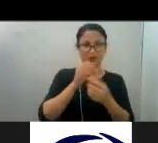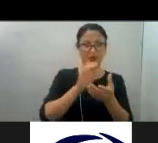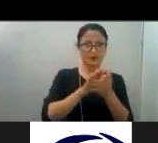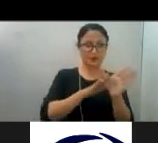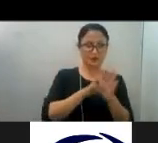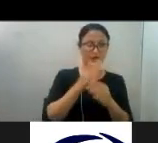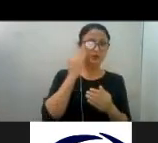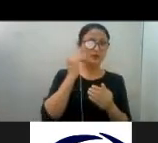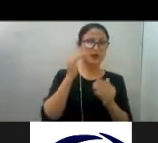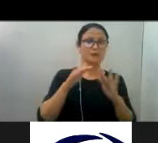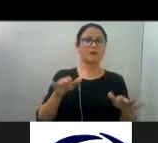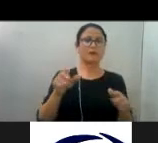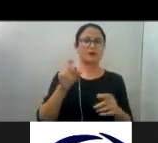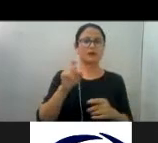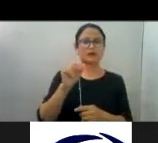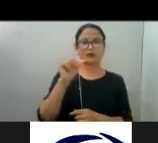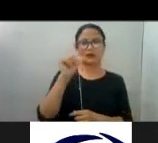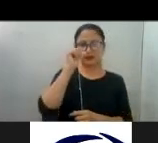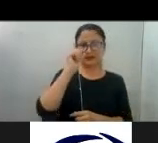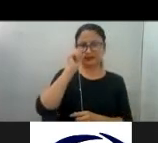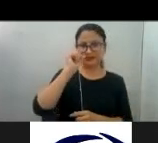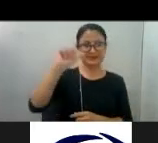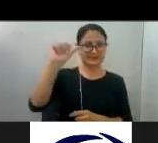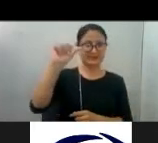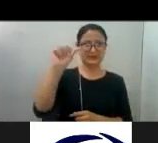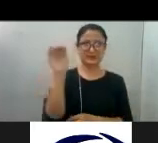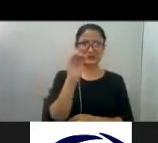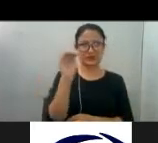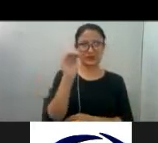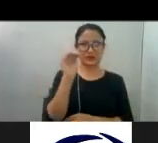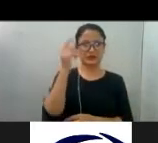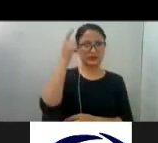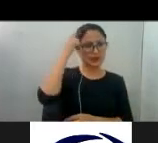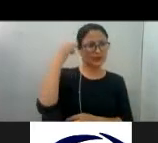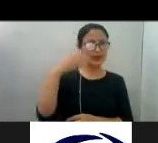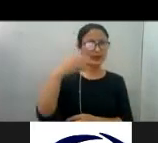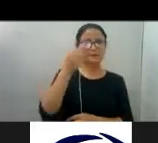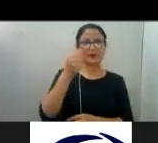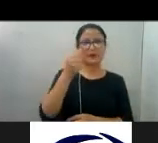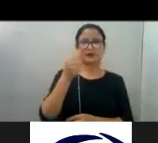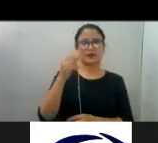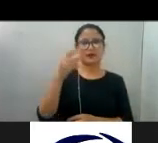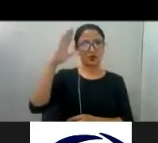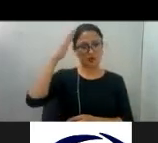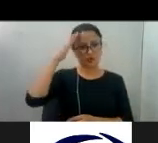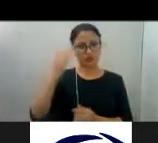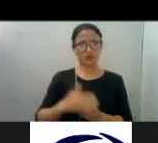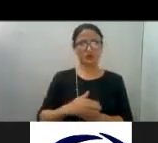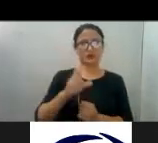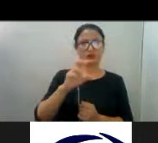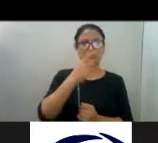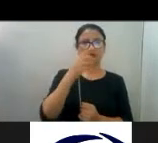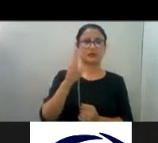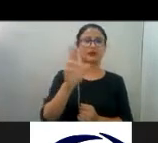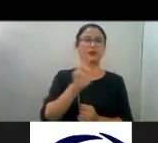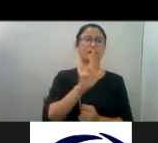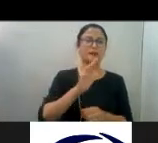त्यस्तै महिला बालबालिका तथा ज्येष्ठ नागरिक सेल कालीमाटीका प्रहरी हवालदारज्यू, देवी माया पाण्डेज्यू,